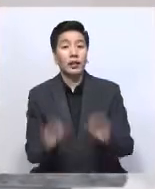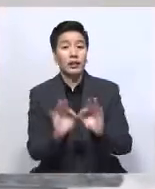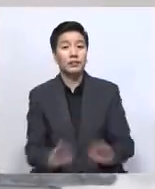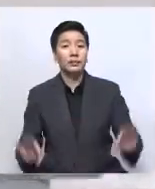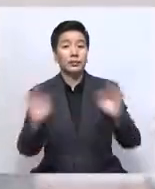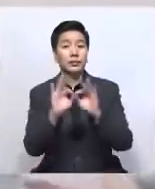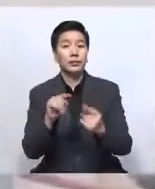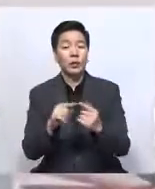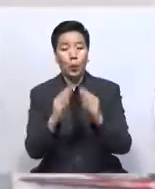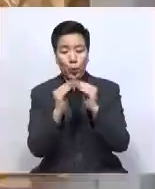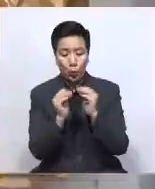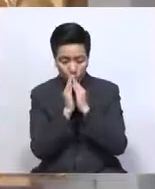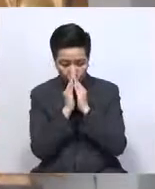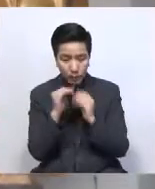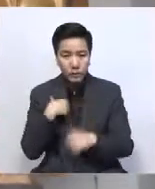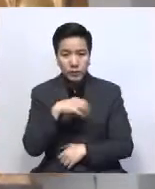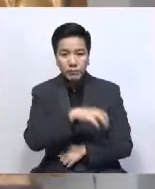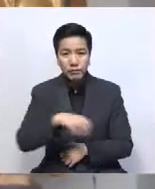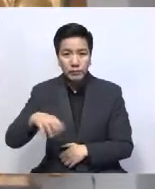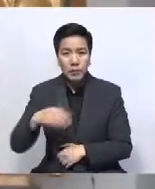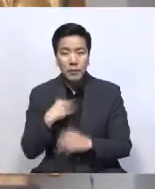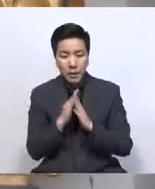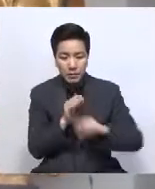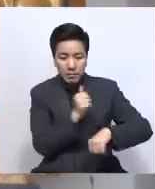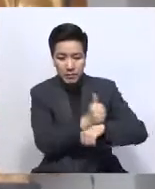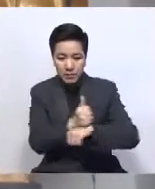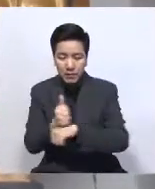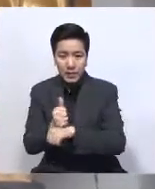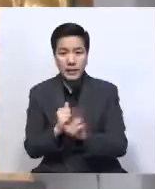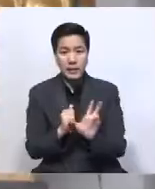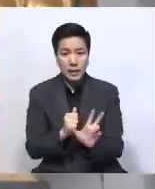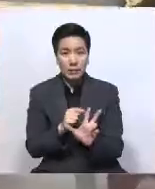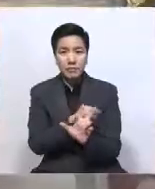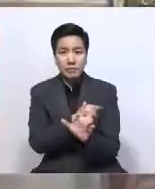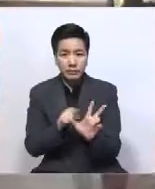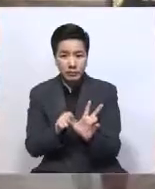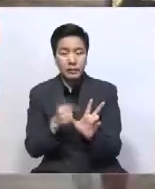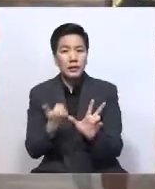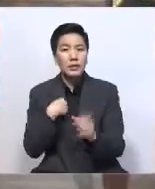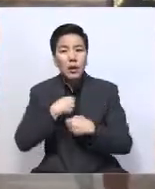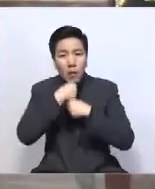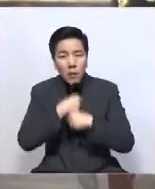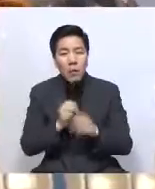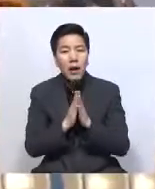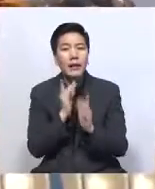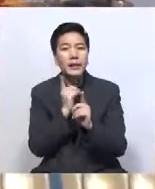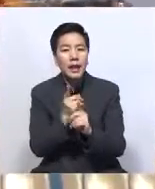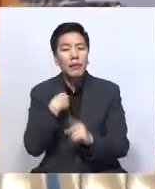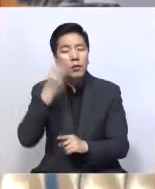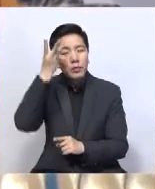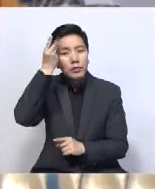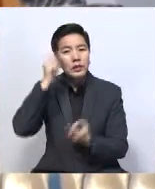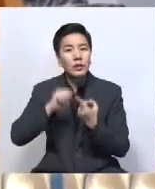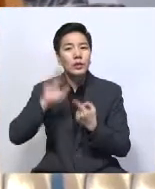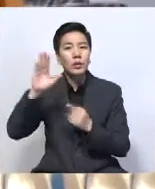ญของวัดทรายขาวนะคะก็คือวิหาร3ทวดค่ะซึ่งประดิษฐานพระอาจารย์หลวงพ่อทวดสิทธิชัยนะคะประดิษฐานตามคำนิมิตของพระรา